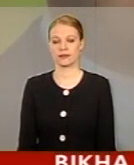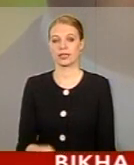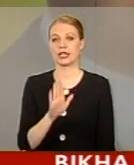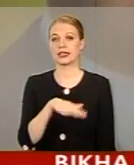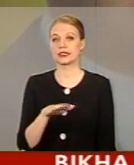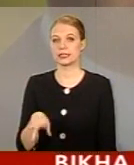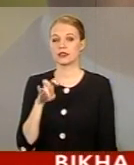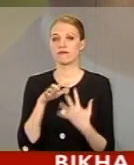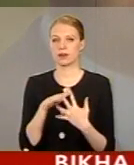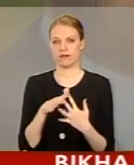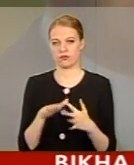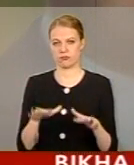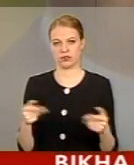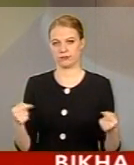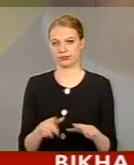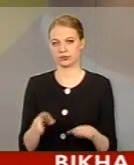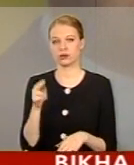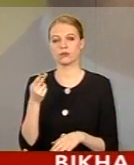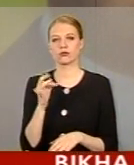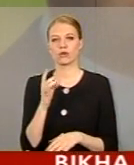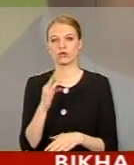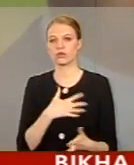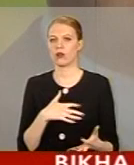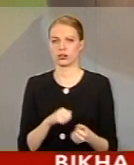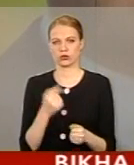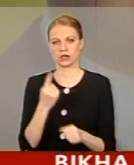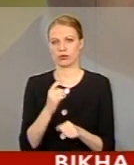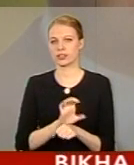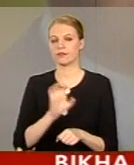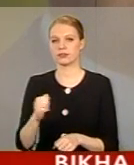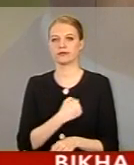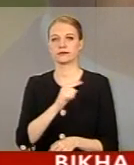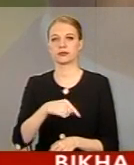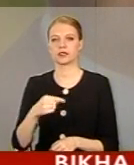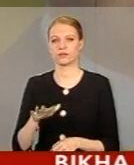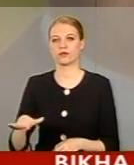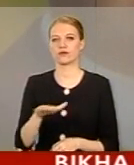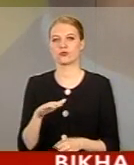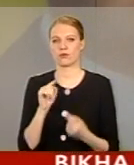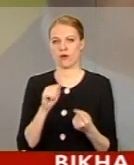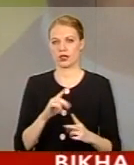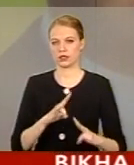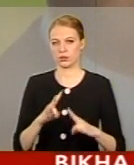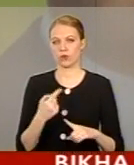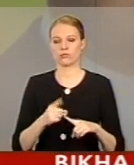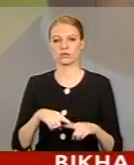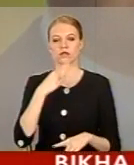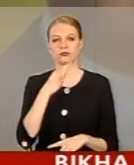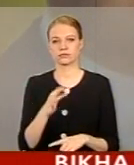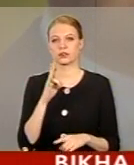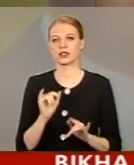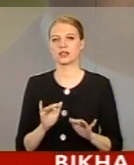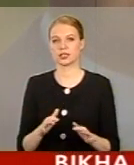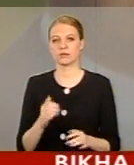Дітям на фронті не місце. Петро Порошенко категорично заборонив відправляти призовників у зону антитерору. Про це він заявив на